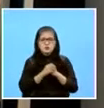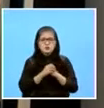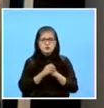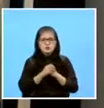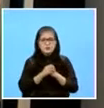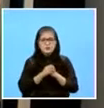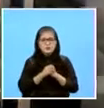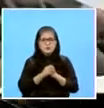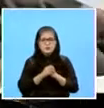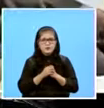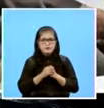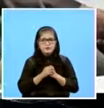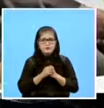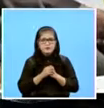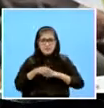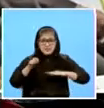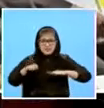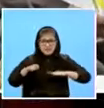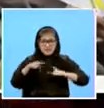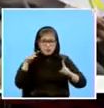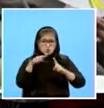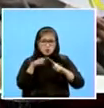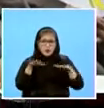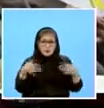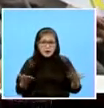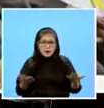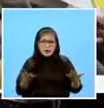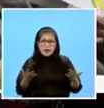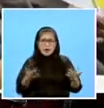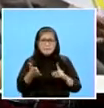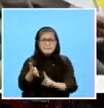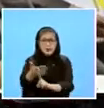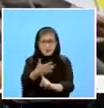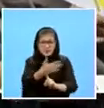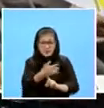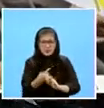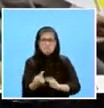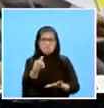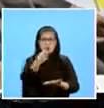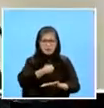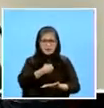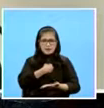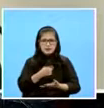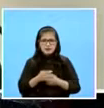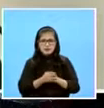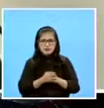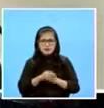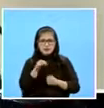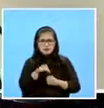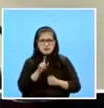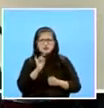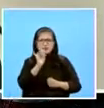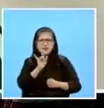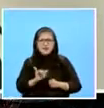Bawaslu RI ini bertujuan untuk menyelesaikan gugatan yang diajukan oleh partai politik yang dinyatakan tidak lolos dalam peserta